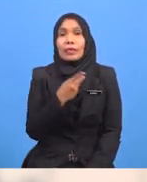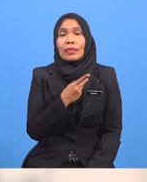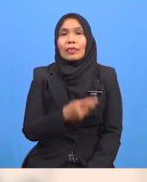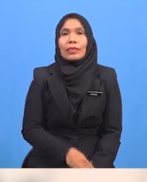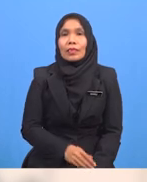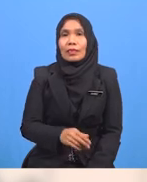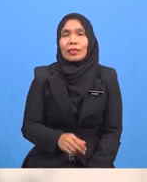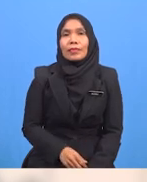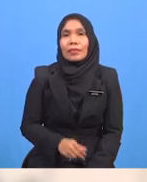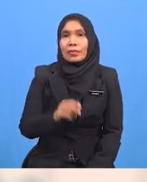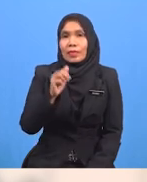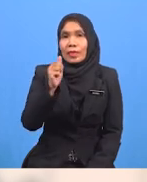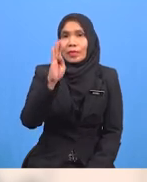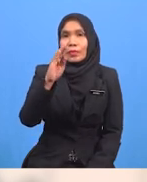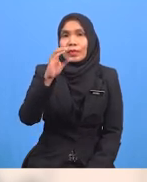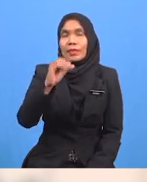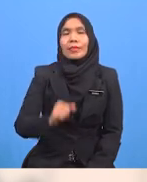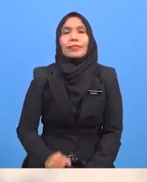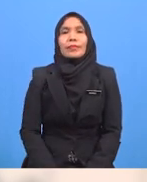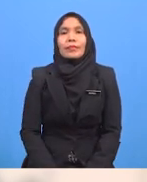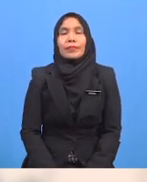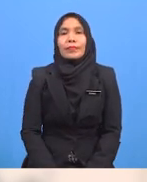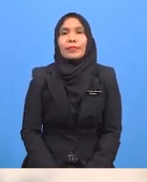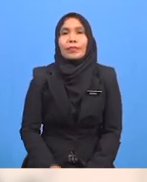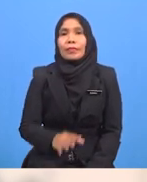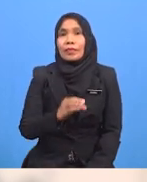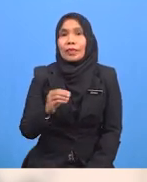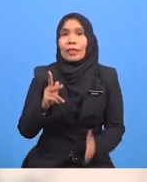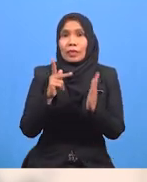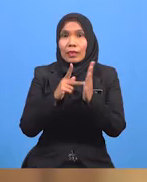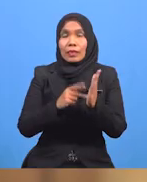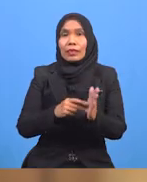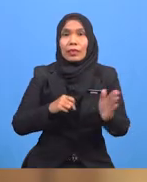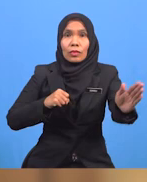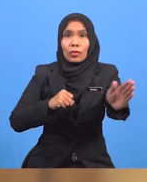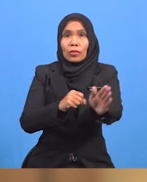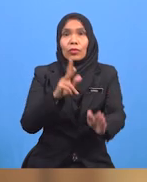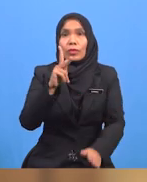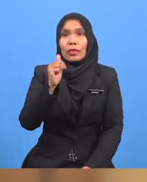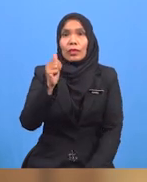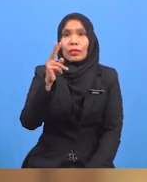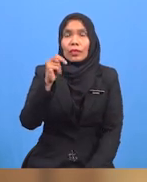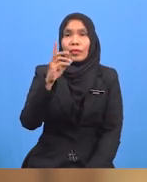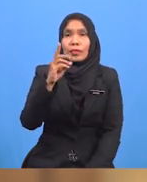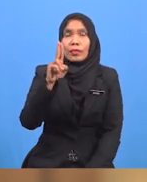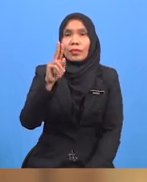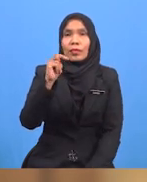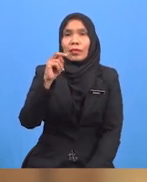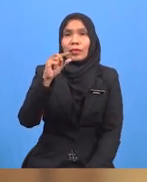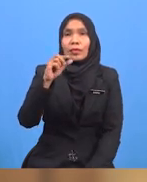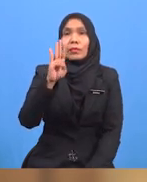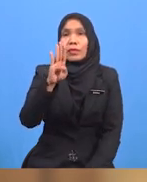dan melekat dengan mengira sudutkan Zombie Bagaimana cara untuk mengira sudutkan